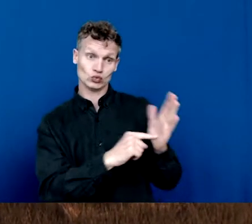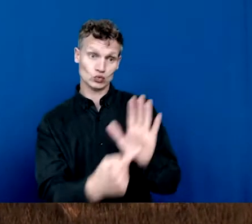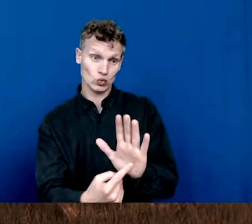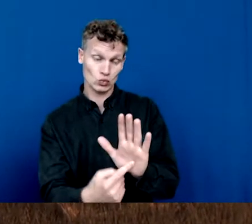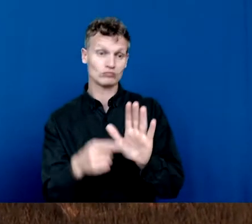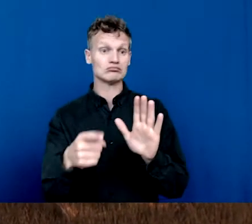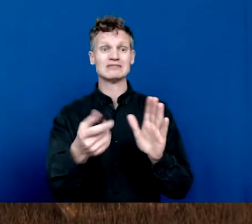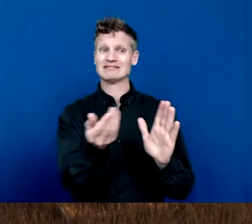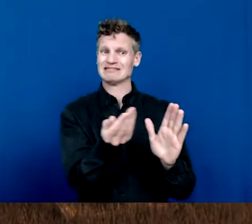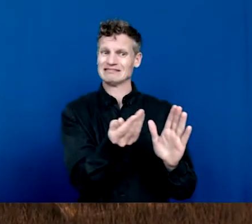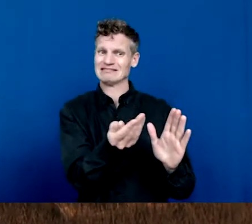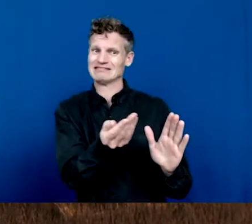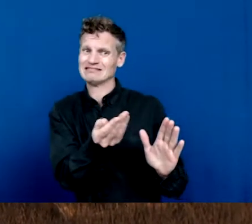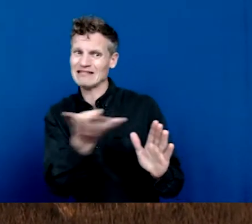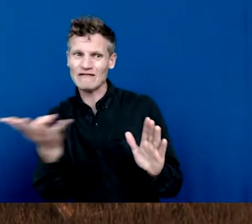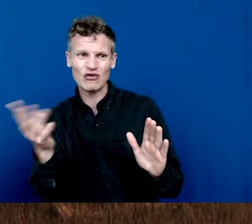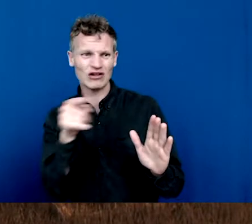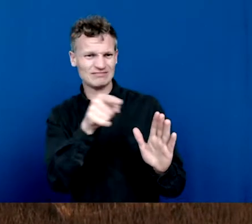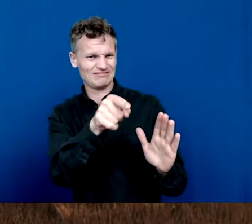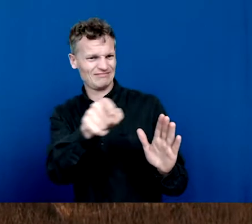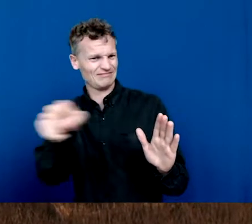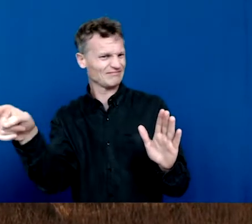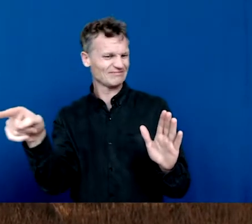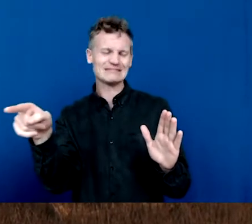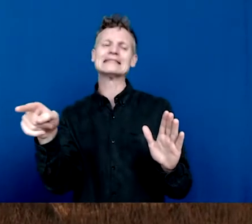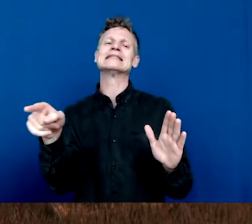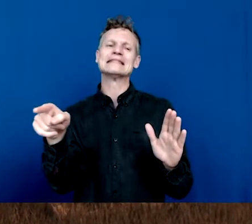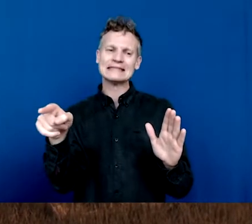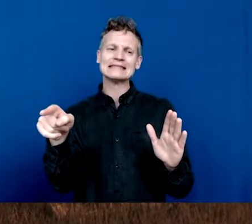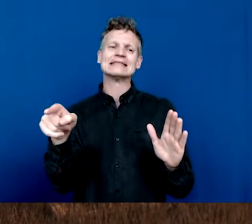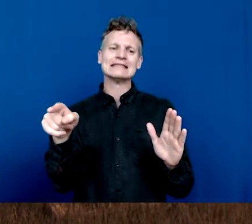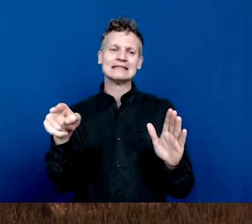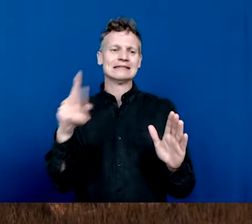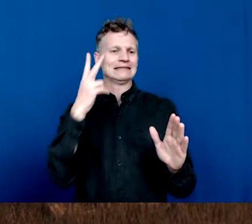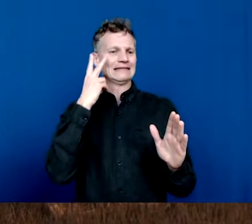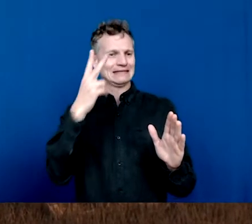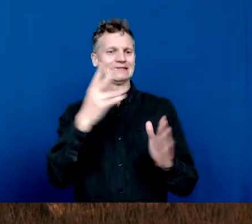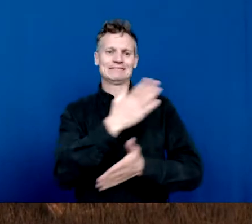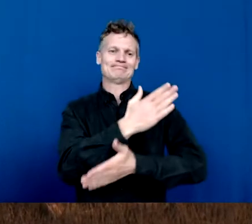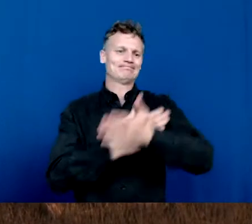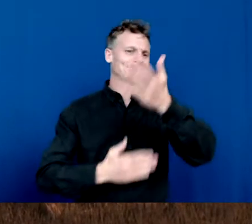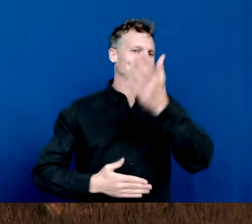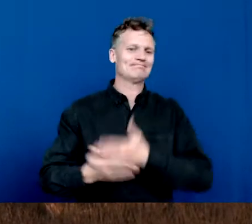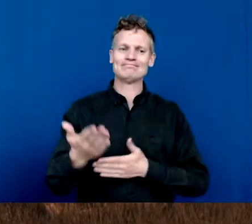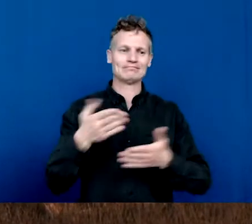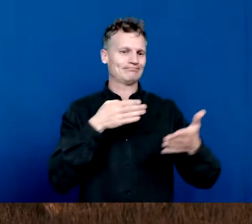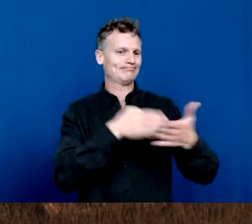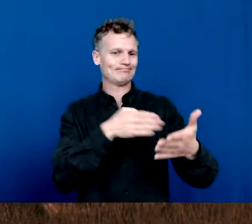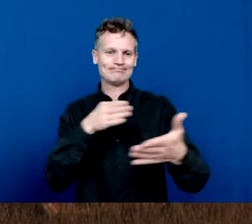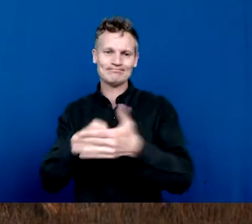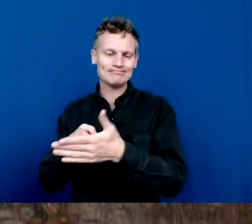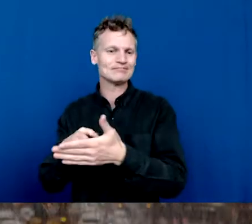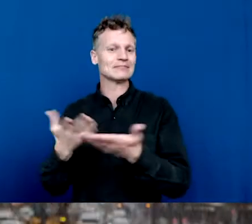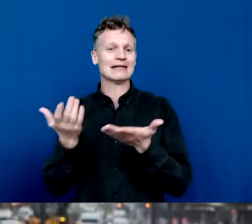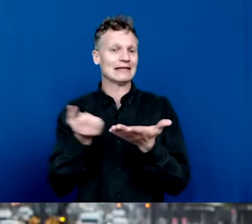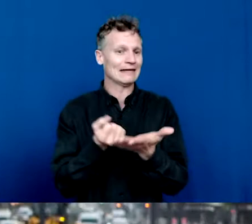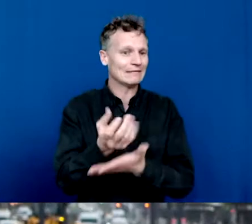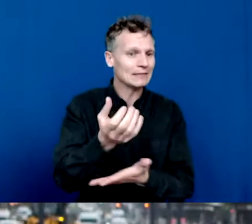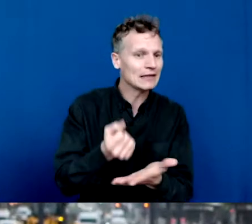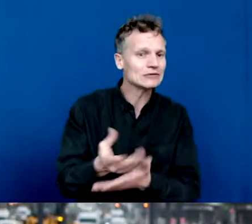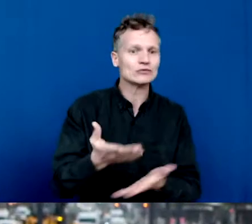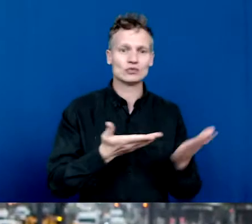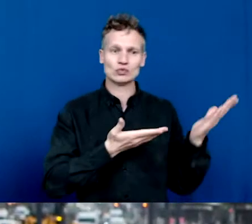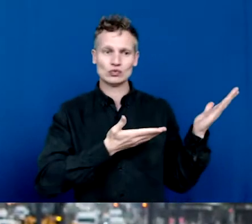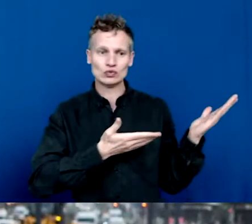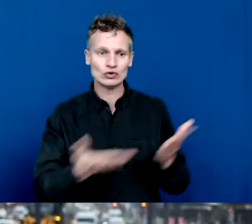concourent à décourager les personnes en situation de handicap d'obtenir des informations et des services, notamment